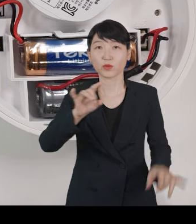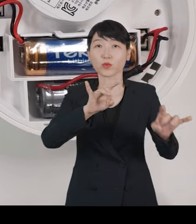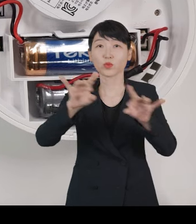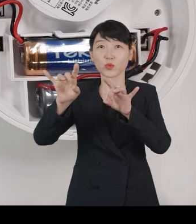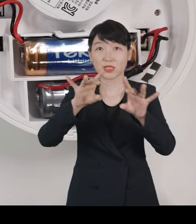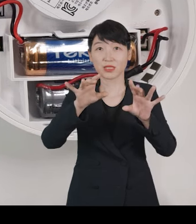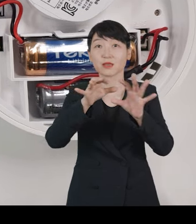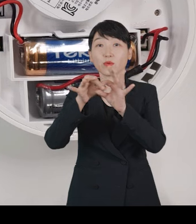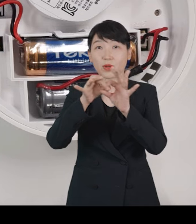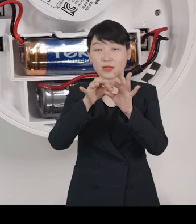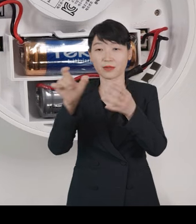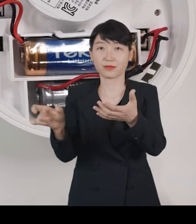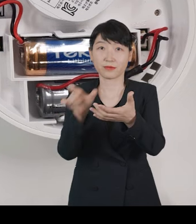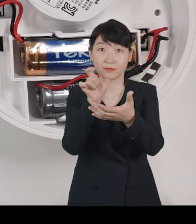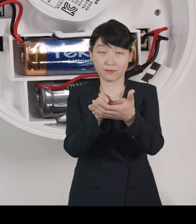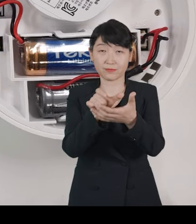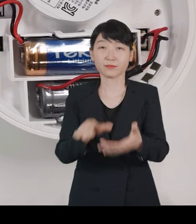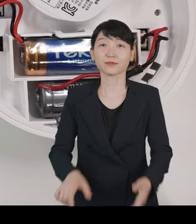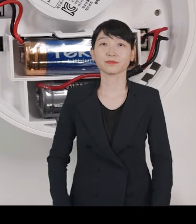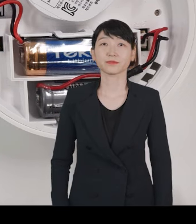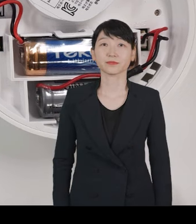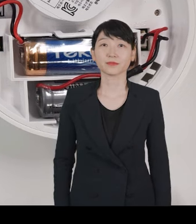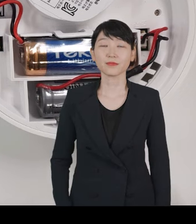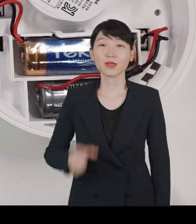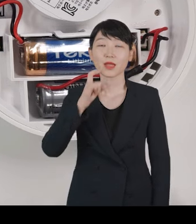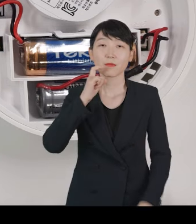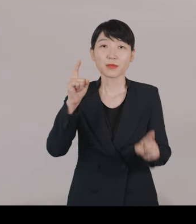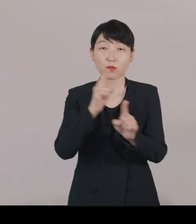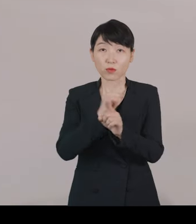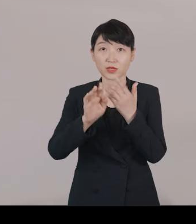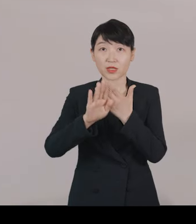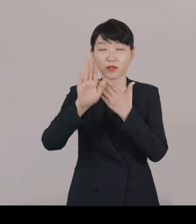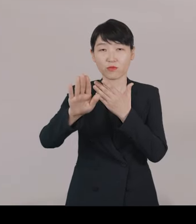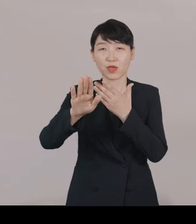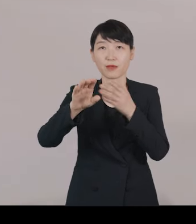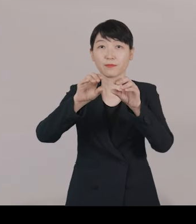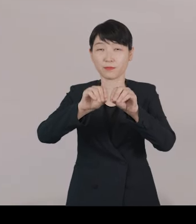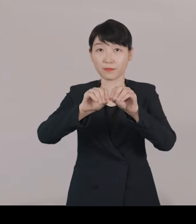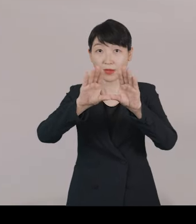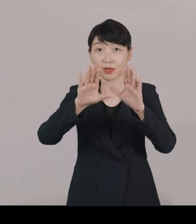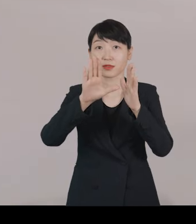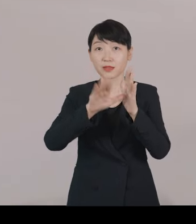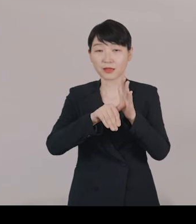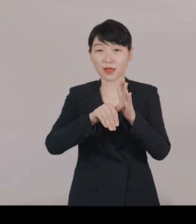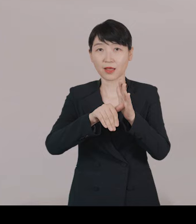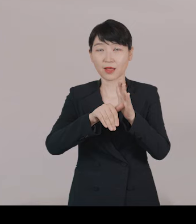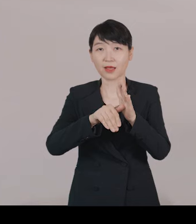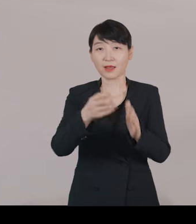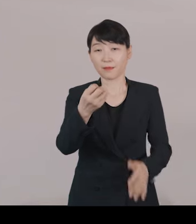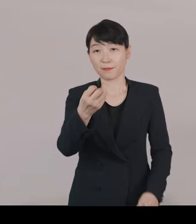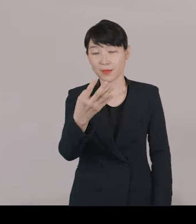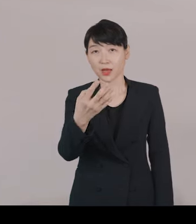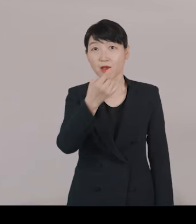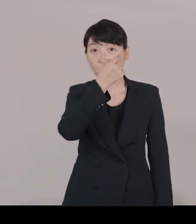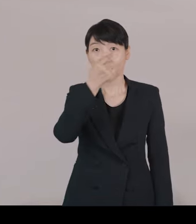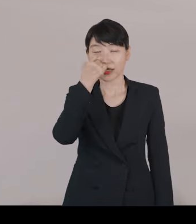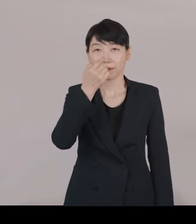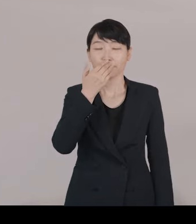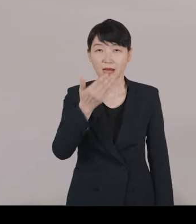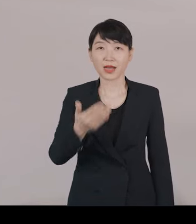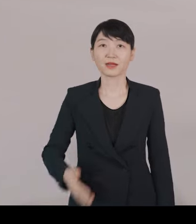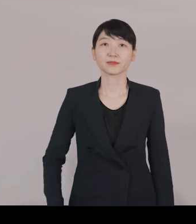CR17450 배터리는 통신 단자에 연결합니다. 배터리 장착 후 장치의 전원을 켜면 LED